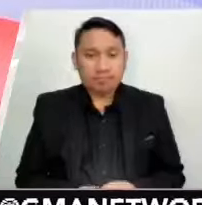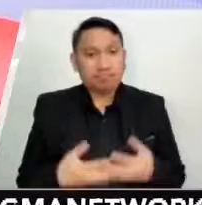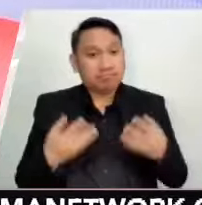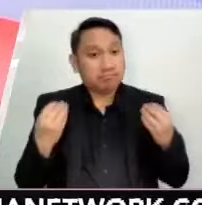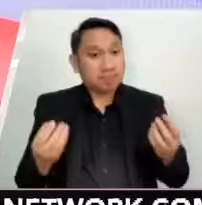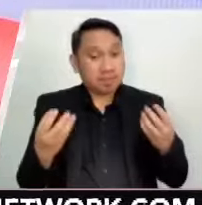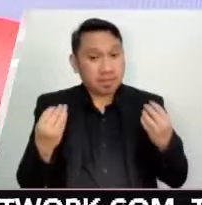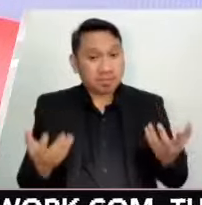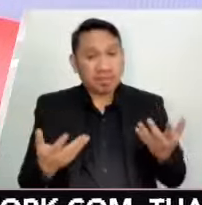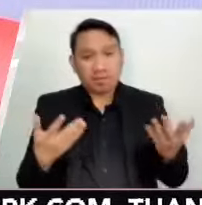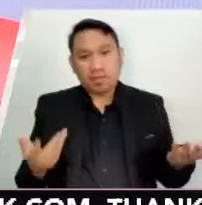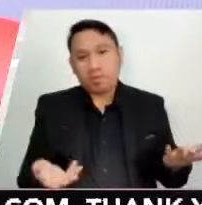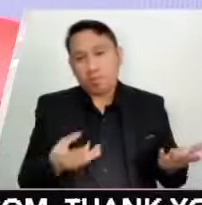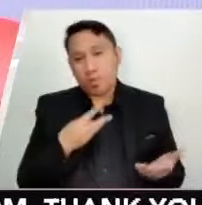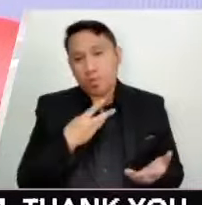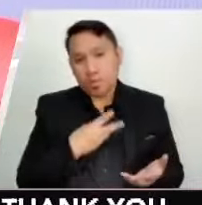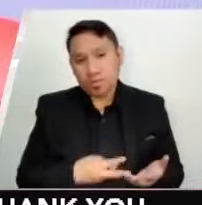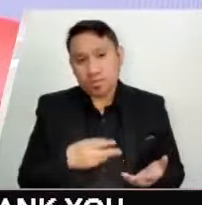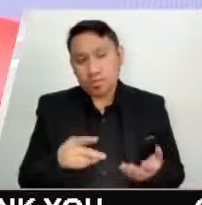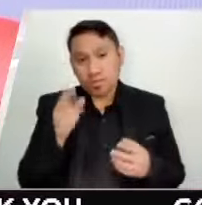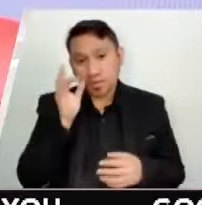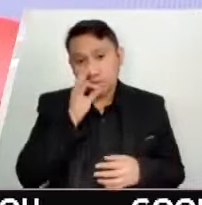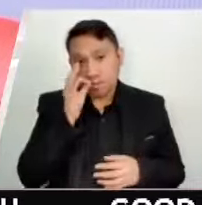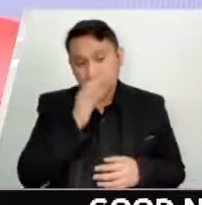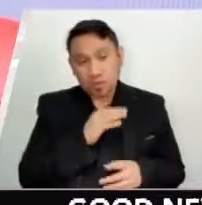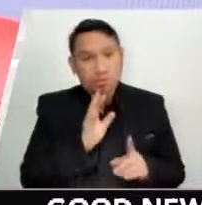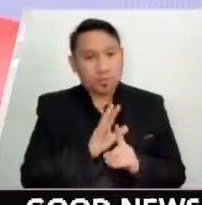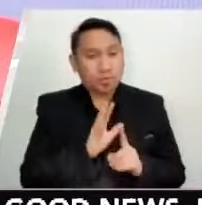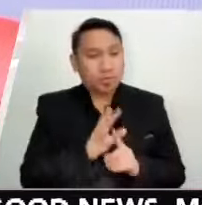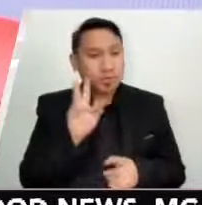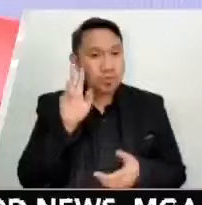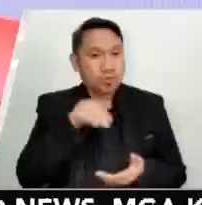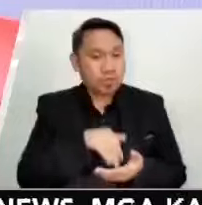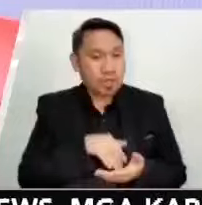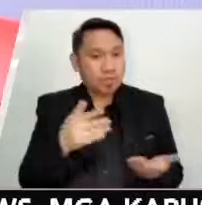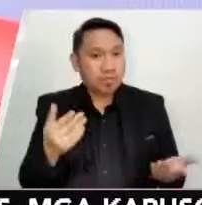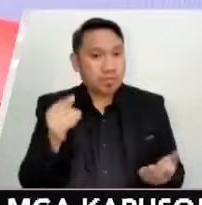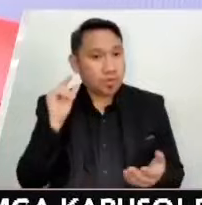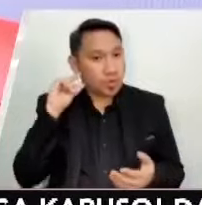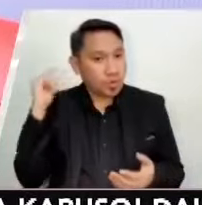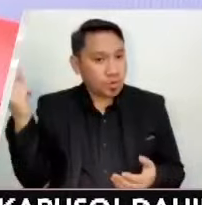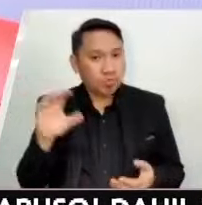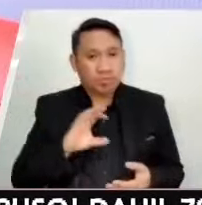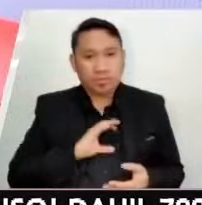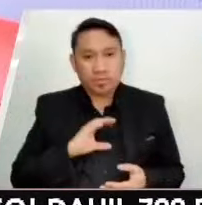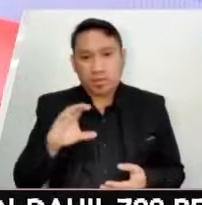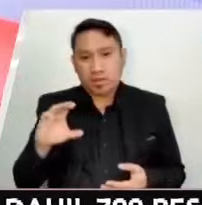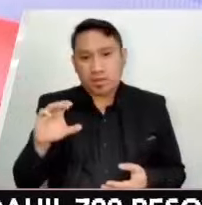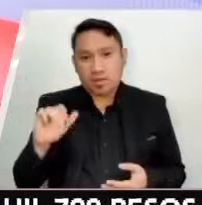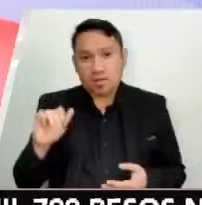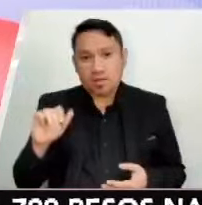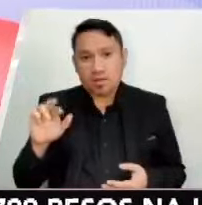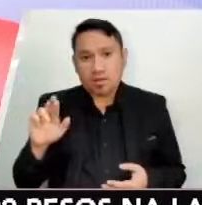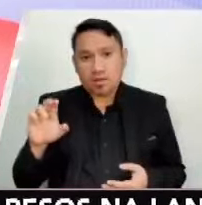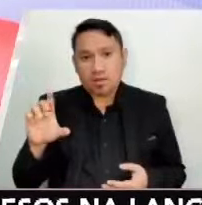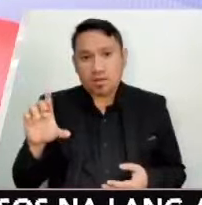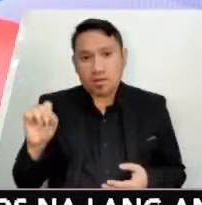questions mula sa Pinoy celebrities ang natanggap ni two-time Olympic gold medalist Carlos Yulo para sa kanyang historic win.